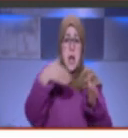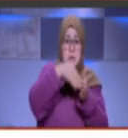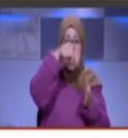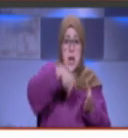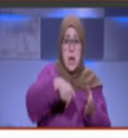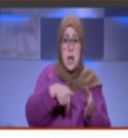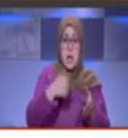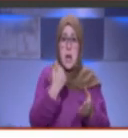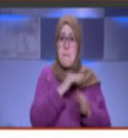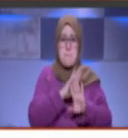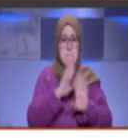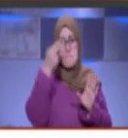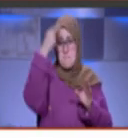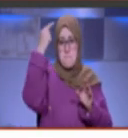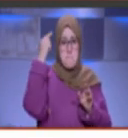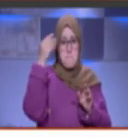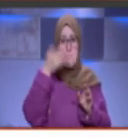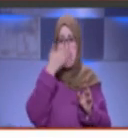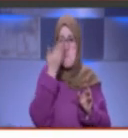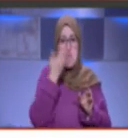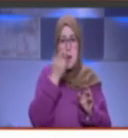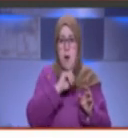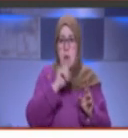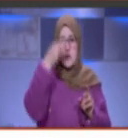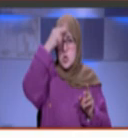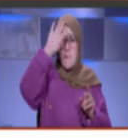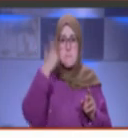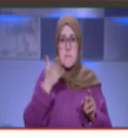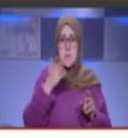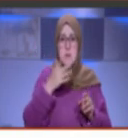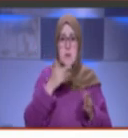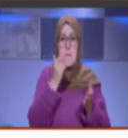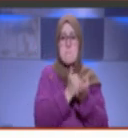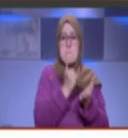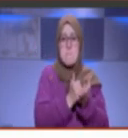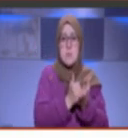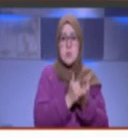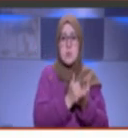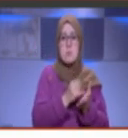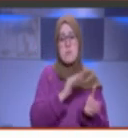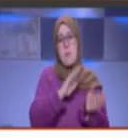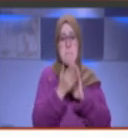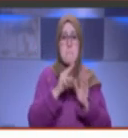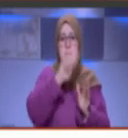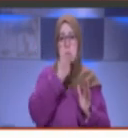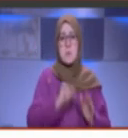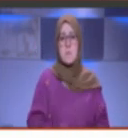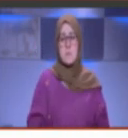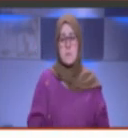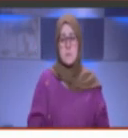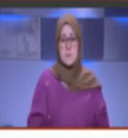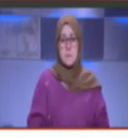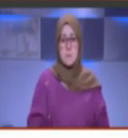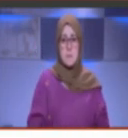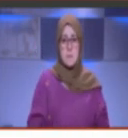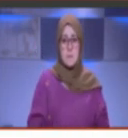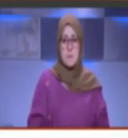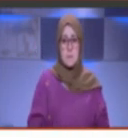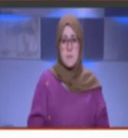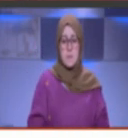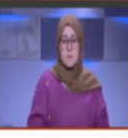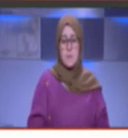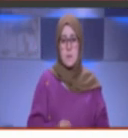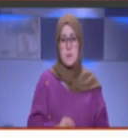راب سيكون هو من يتولى هذه المسؤوليه. هو اهم قرار يواجه البلاد